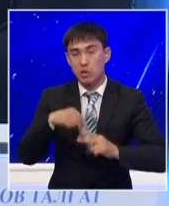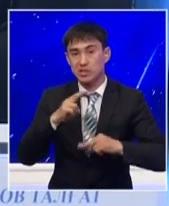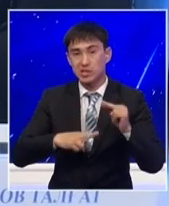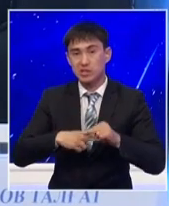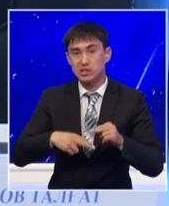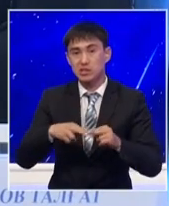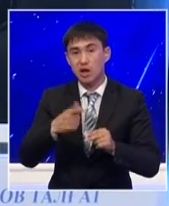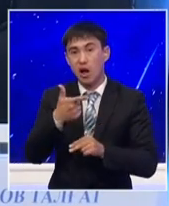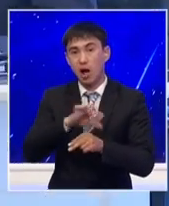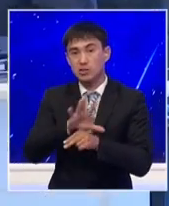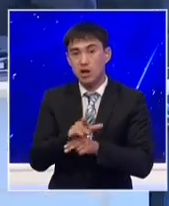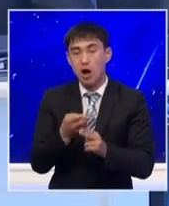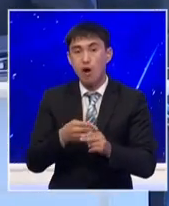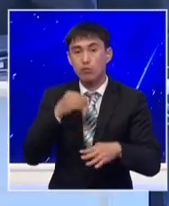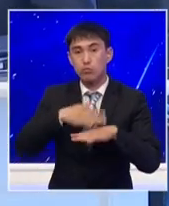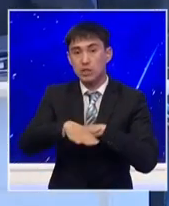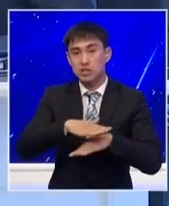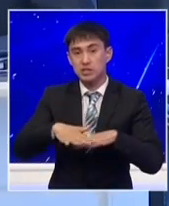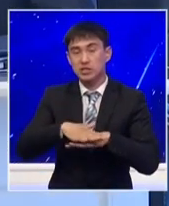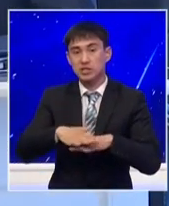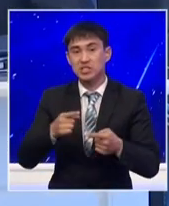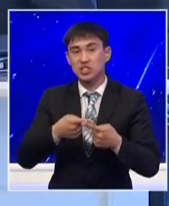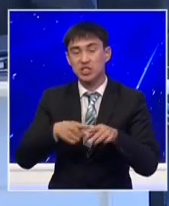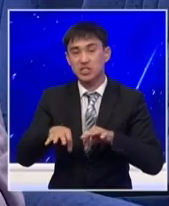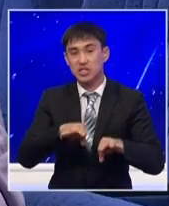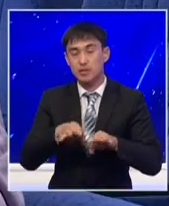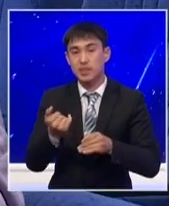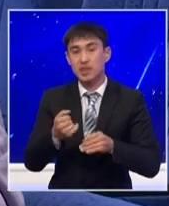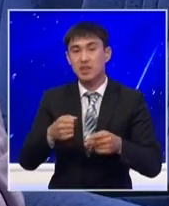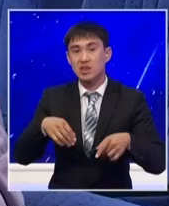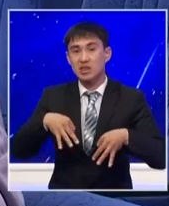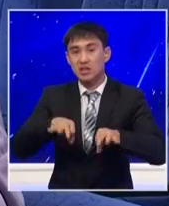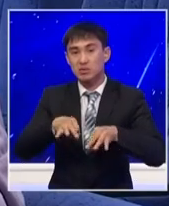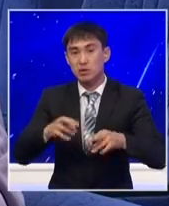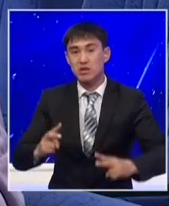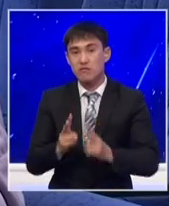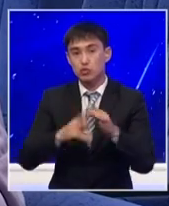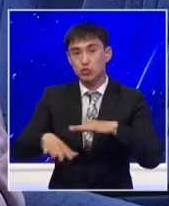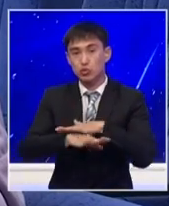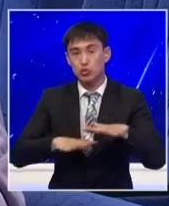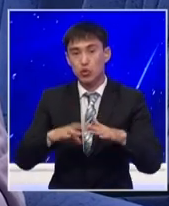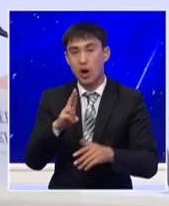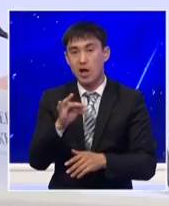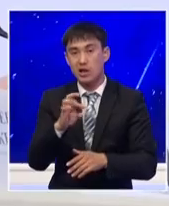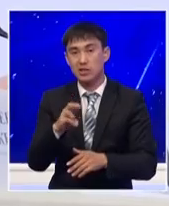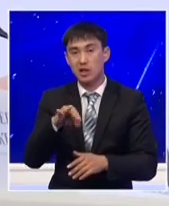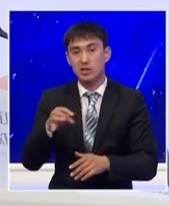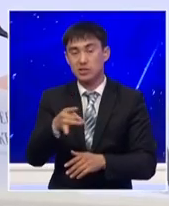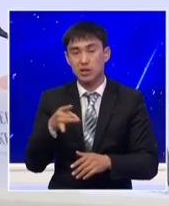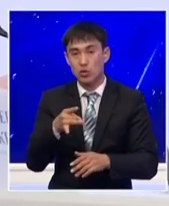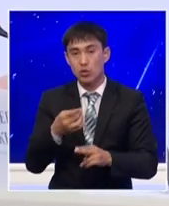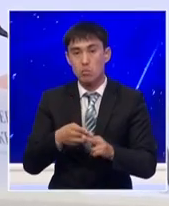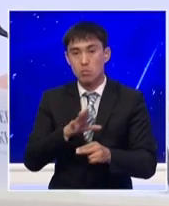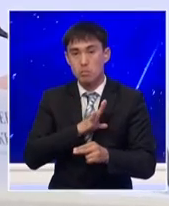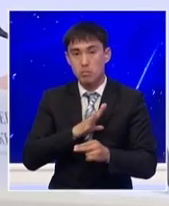наружного газоснабжения, внутриплощадочных инженерных сетей и транспортной инфраструктуры индустриальной зоны Кайрат в Талгарском районе.